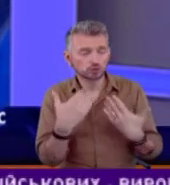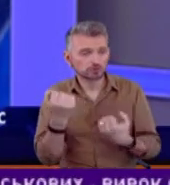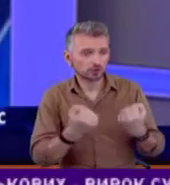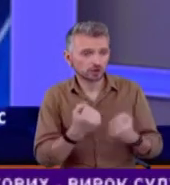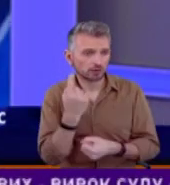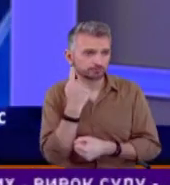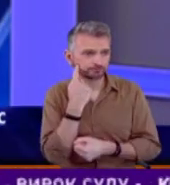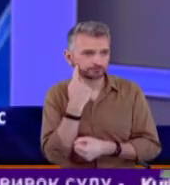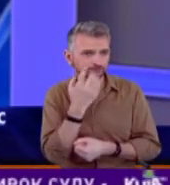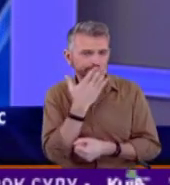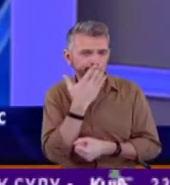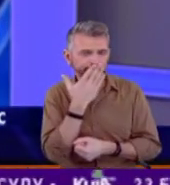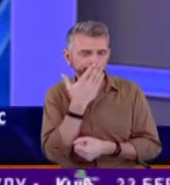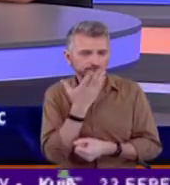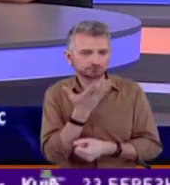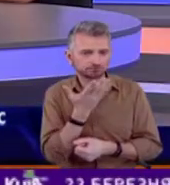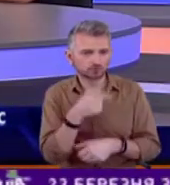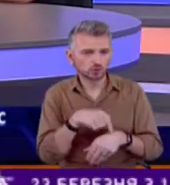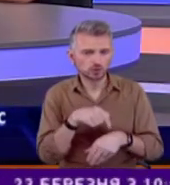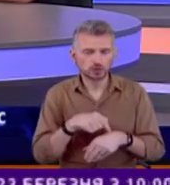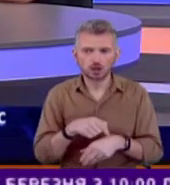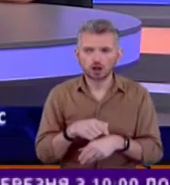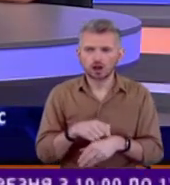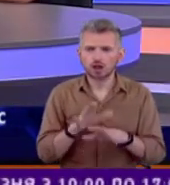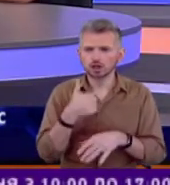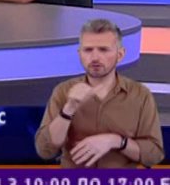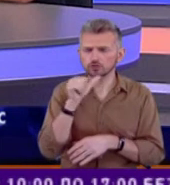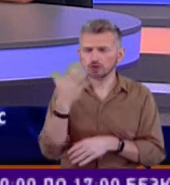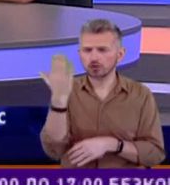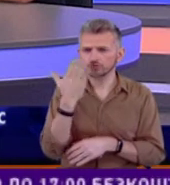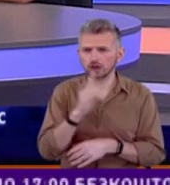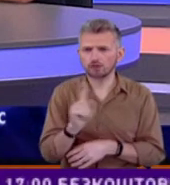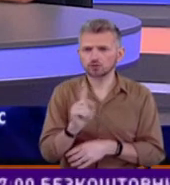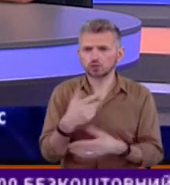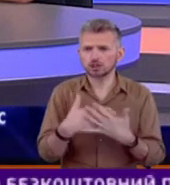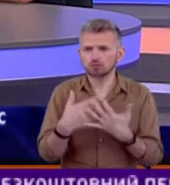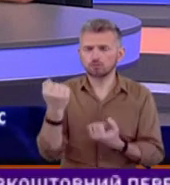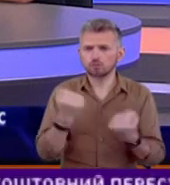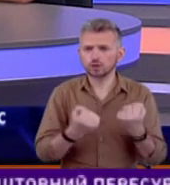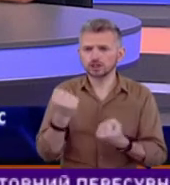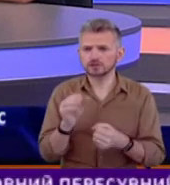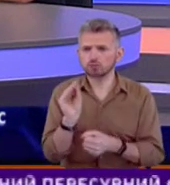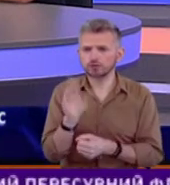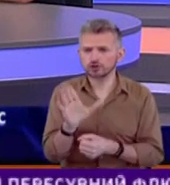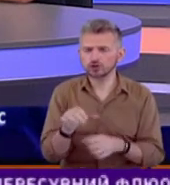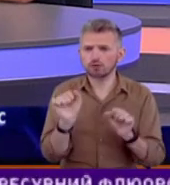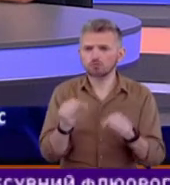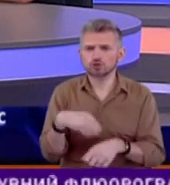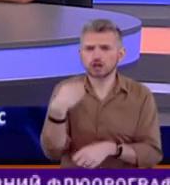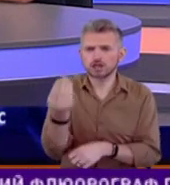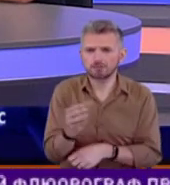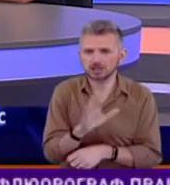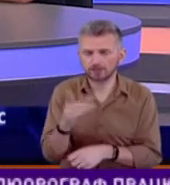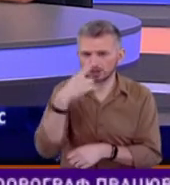чуєш, що там щось є. А потім тільки там якесь вчора я читав, що типу водійське посвідчення можна не